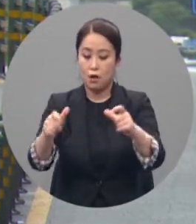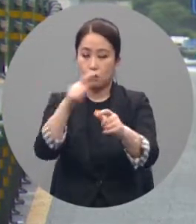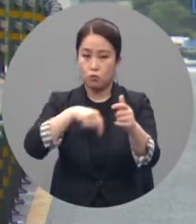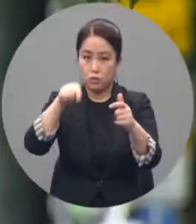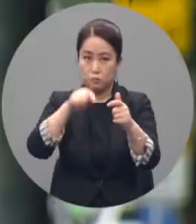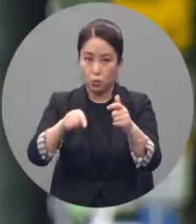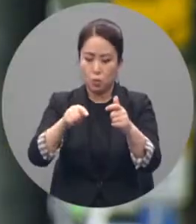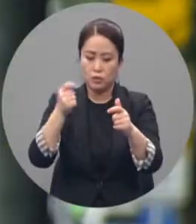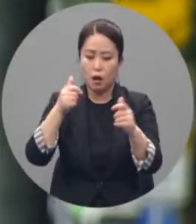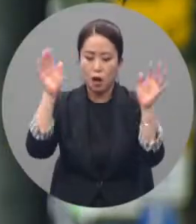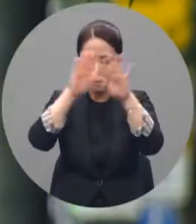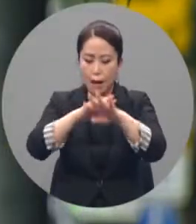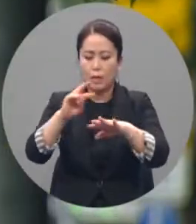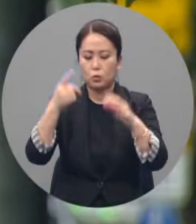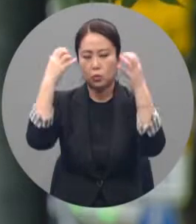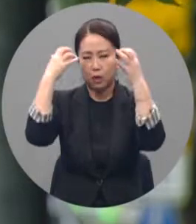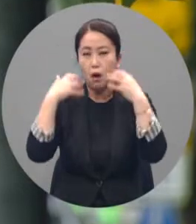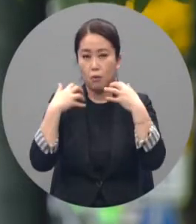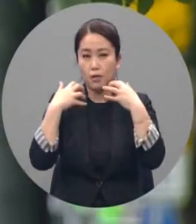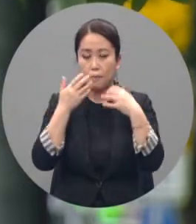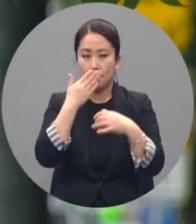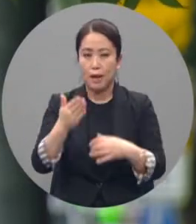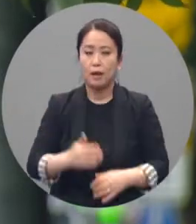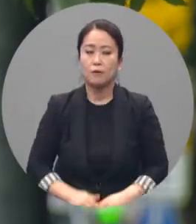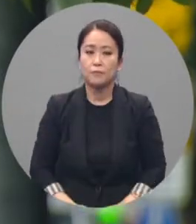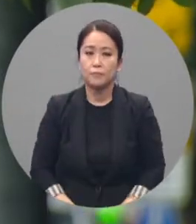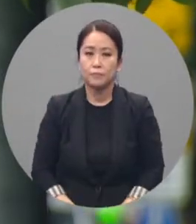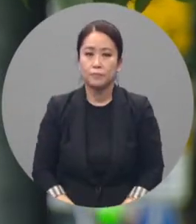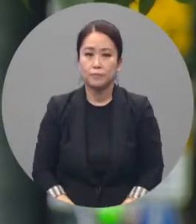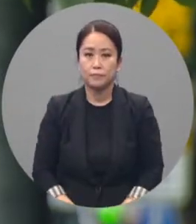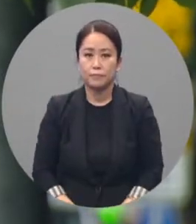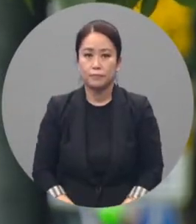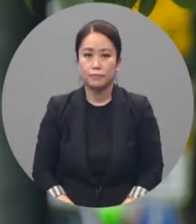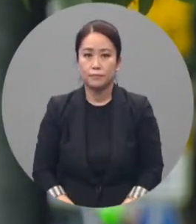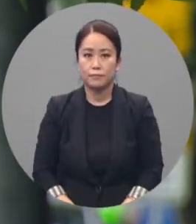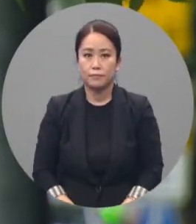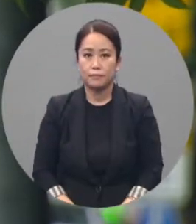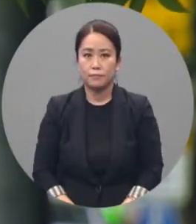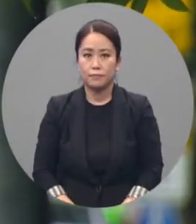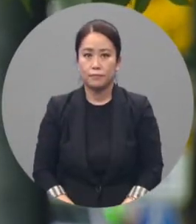열대야가 다시 나타날 가능성이 있겠습니다. MBC 뉴스 정민경입니다.